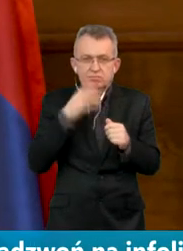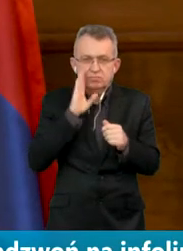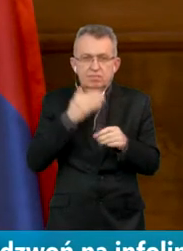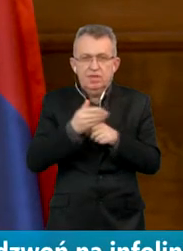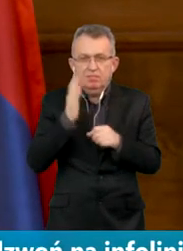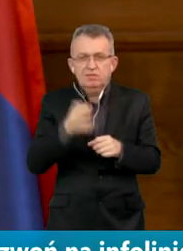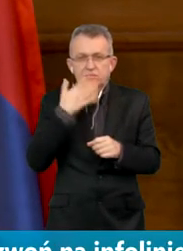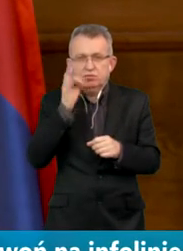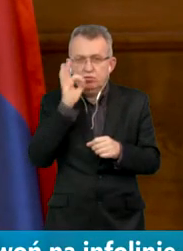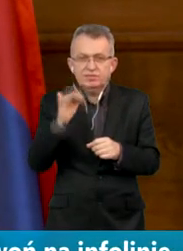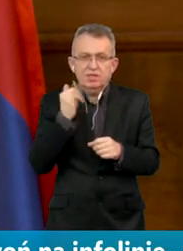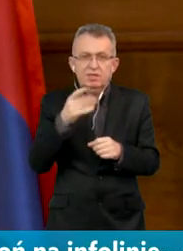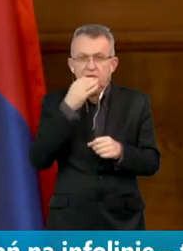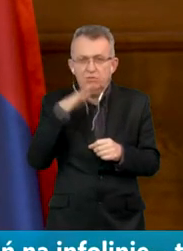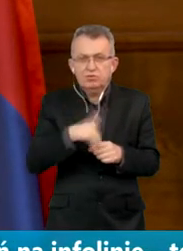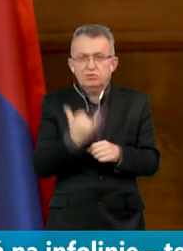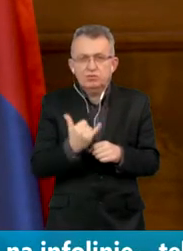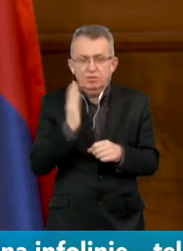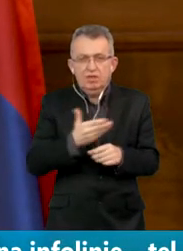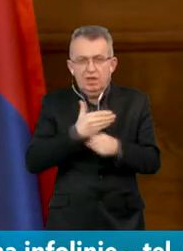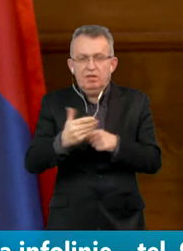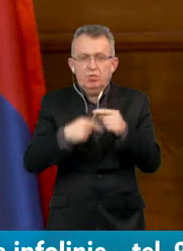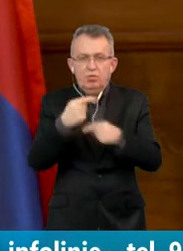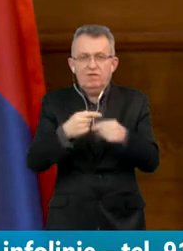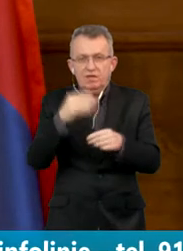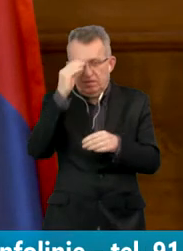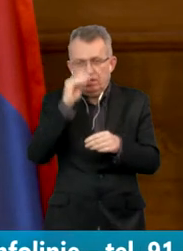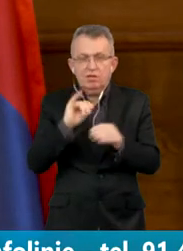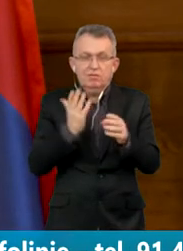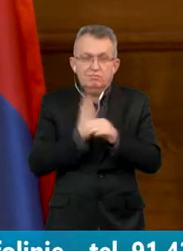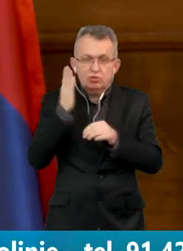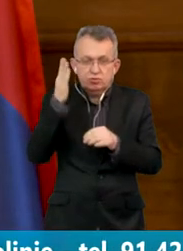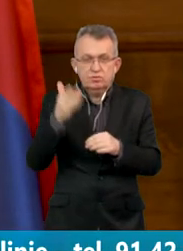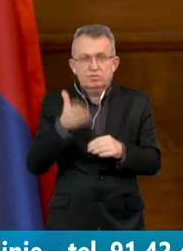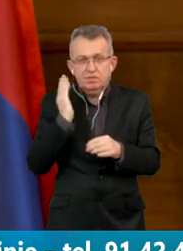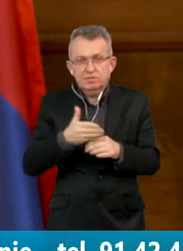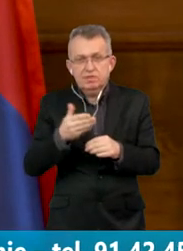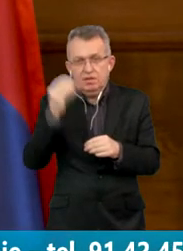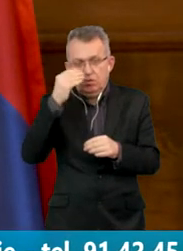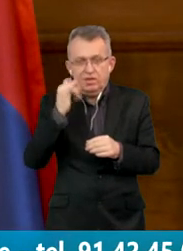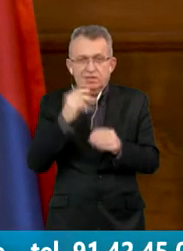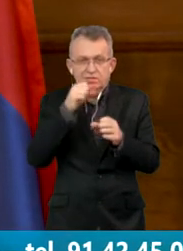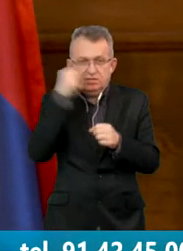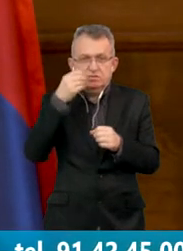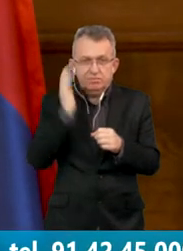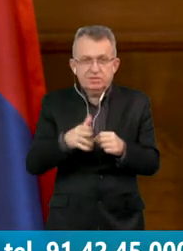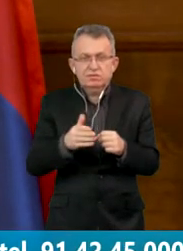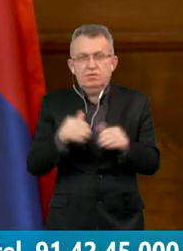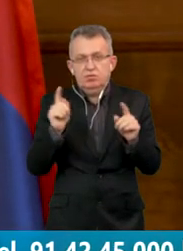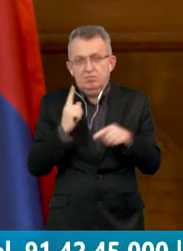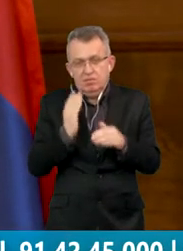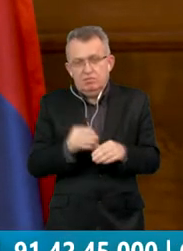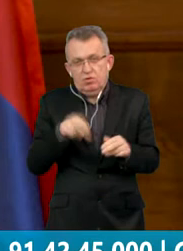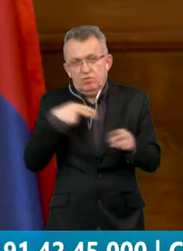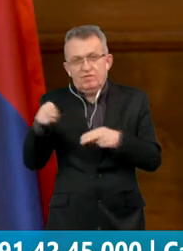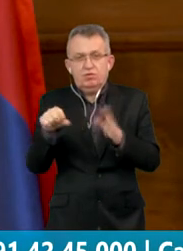i nasi najmłodsi będą mogli kontynuować naukę. Mam nadzieję, że w przyszłości również i starsze klasy będą mogły